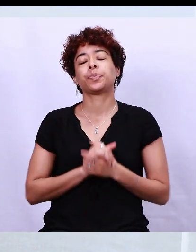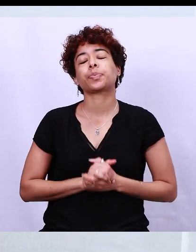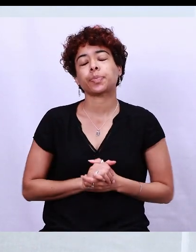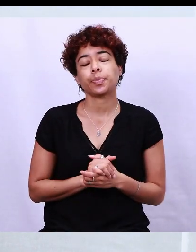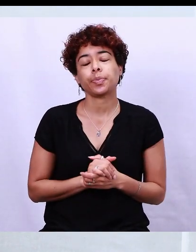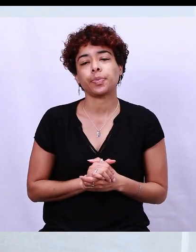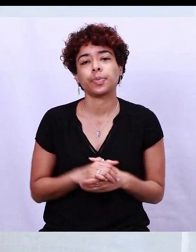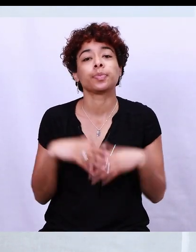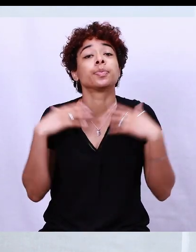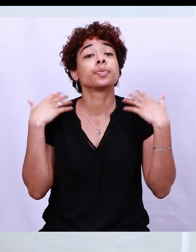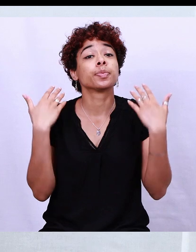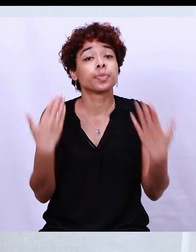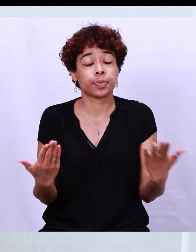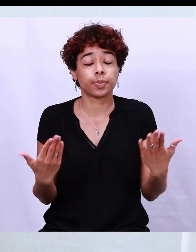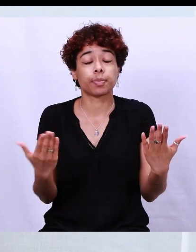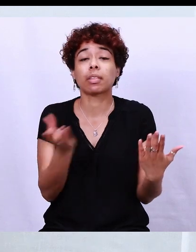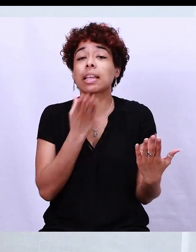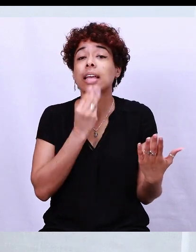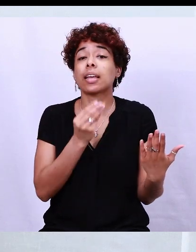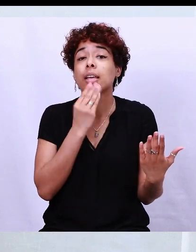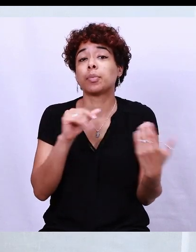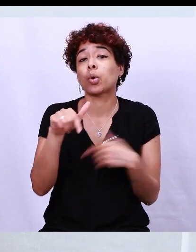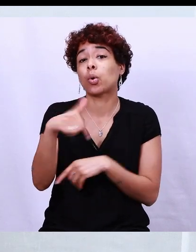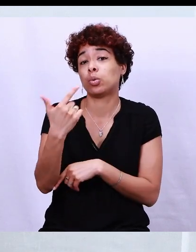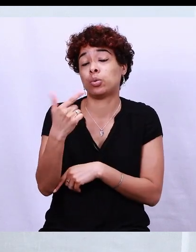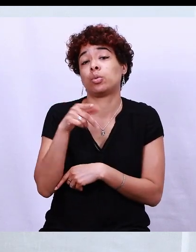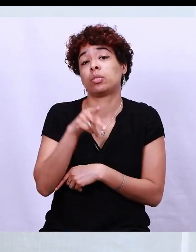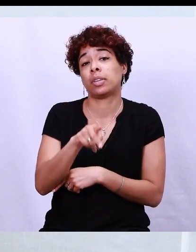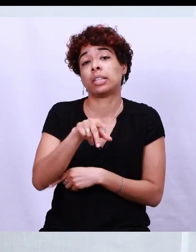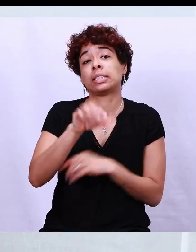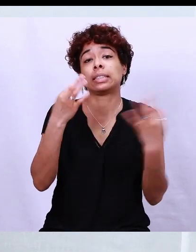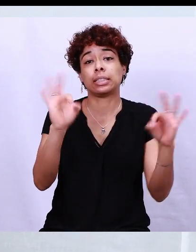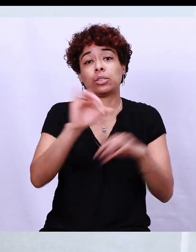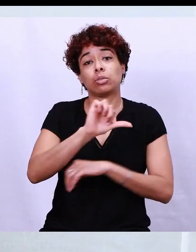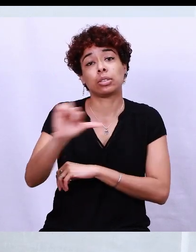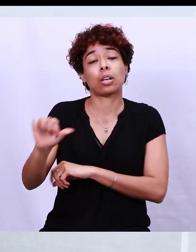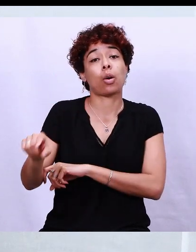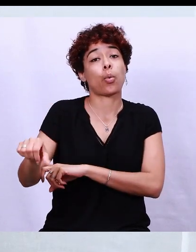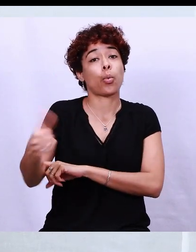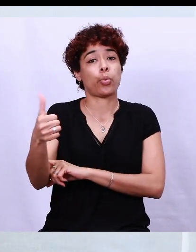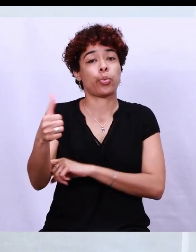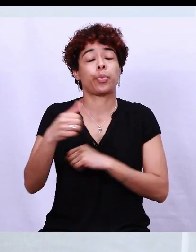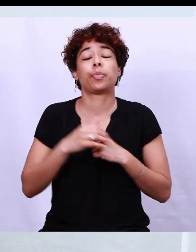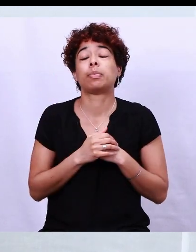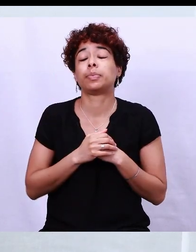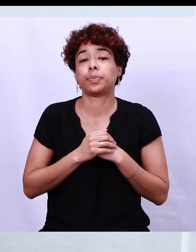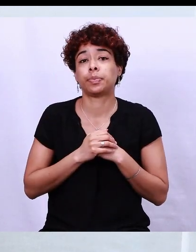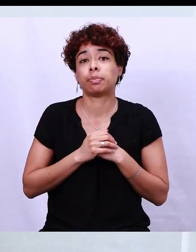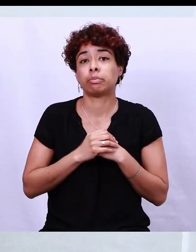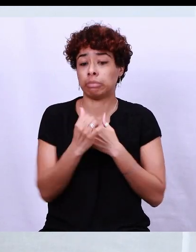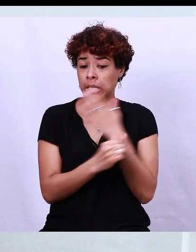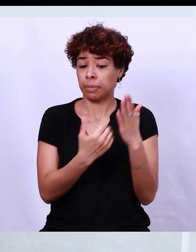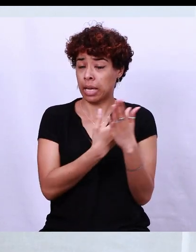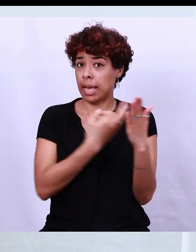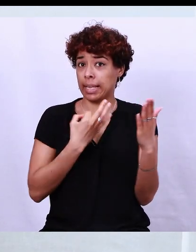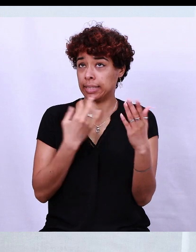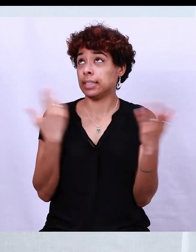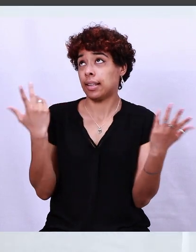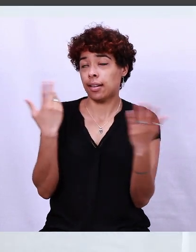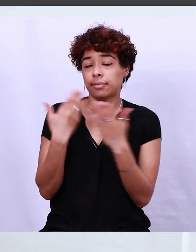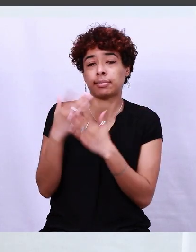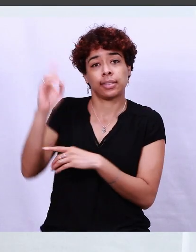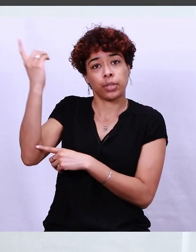Alors, dans Hébreux chapitre 12, versets 10 à 11, la Bible nous parle de cette correction que Dieu nous